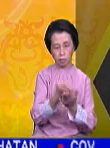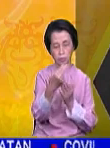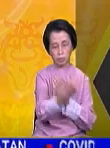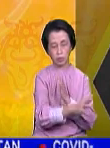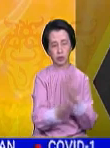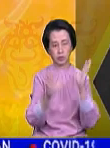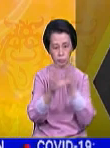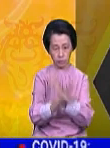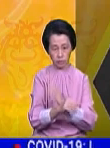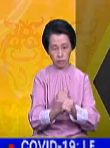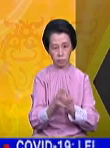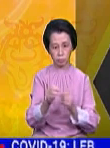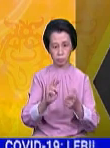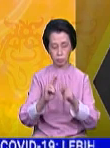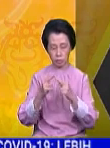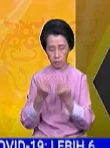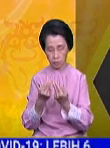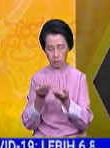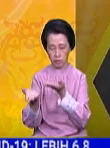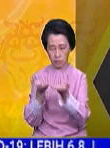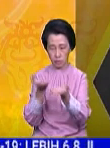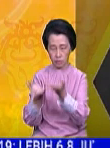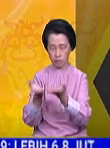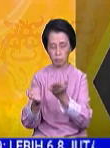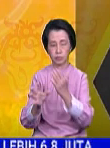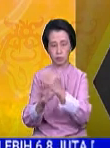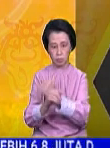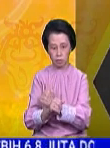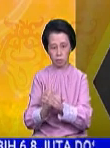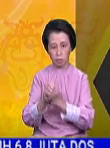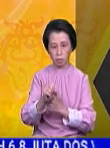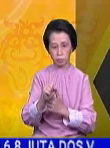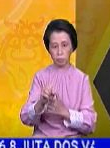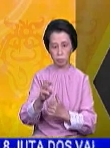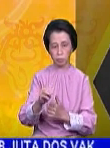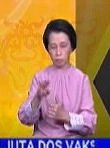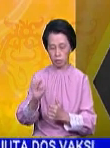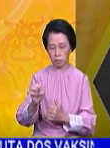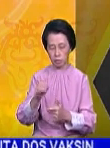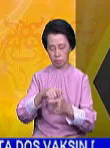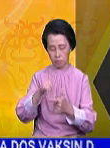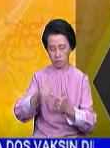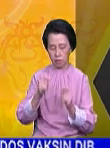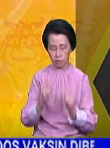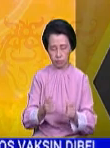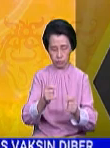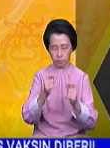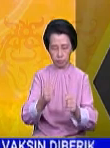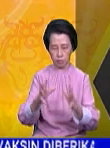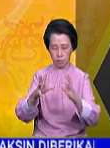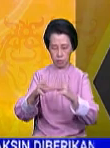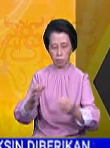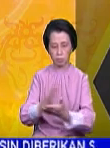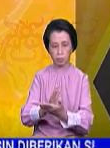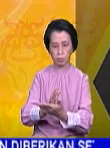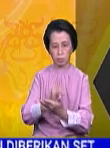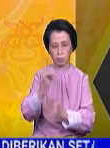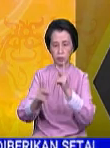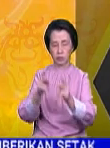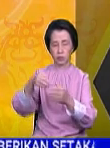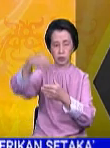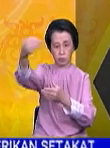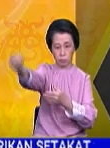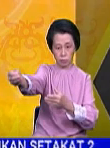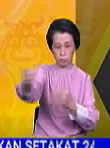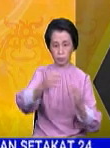SEDC dan Unit Permodenan Perkhidmatan Negeri Sarawak SSMU telah mempercepat penyelesaian sementara untuk penduduk luar